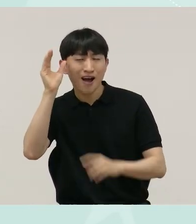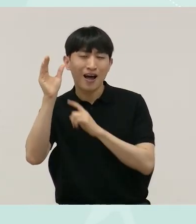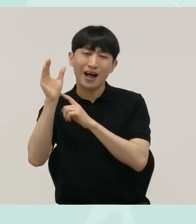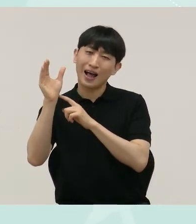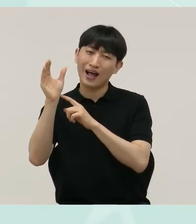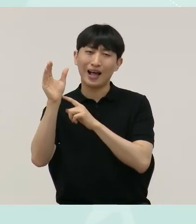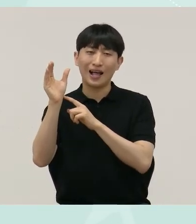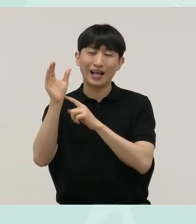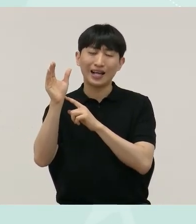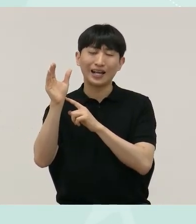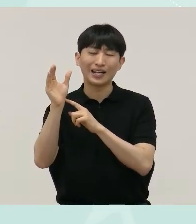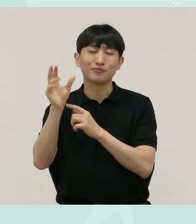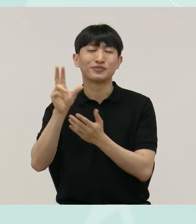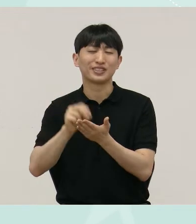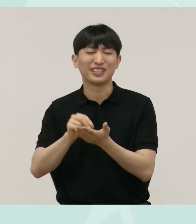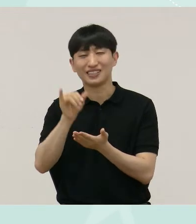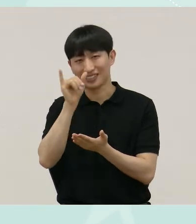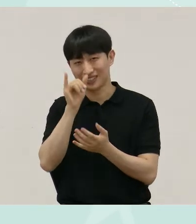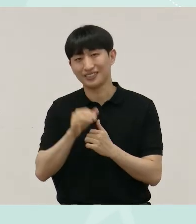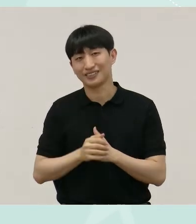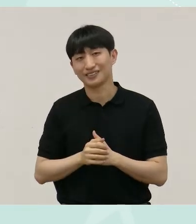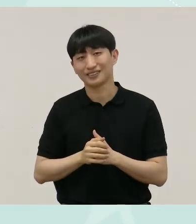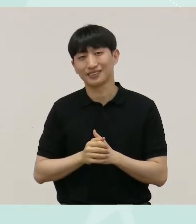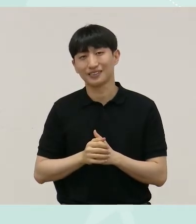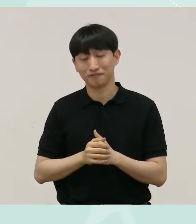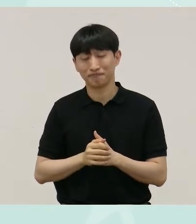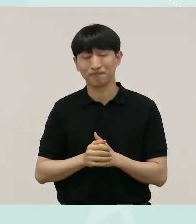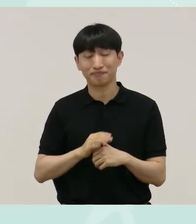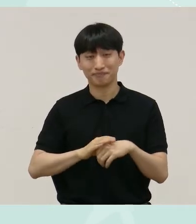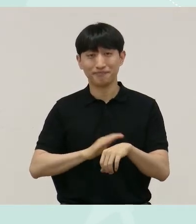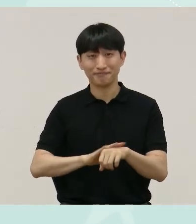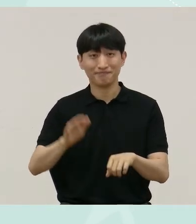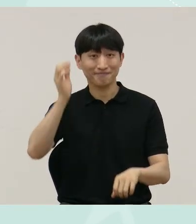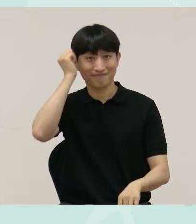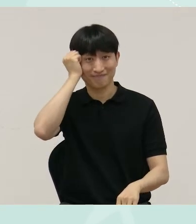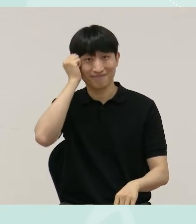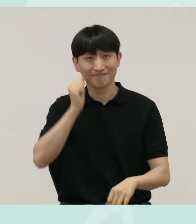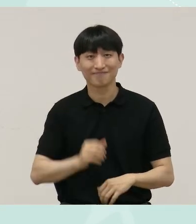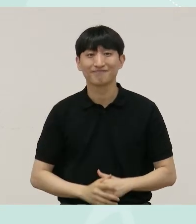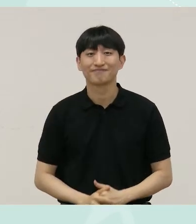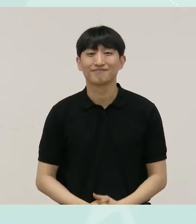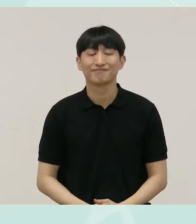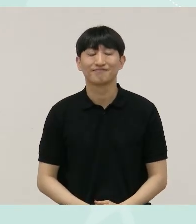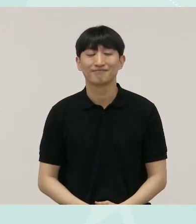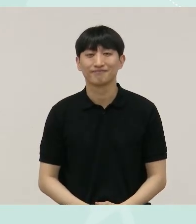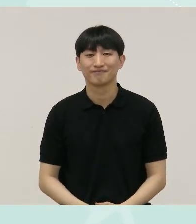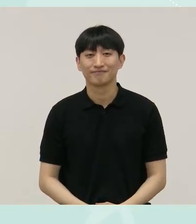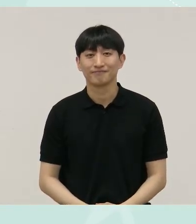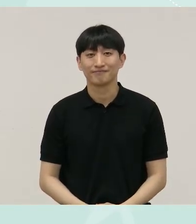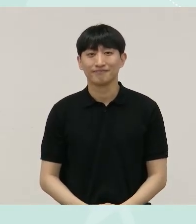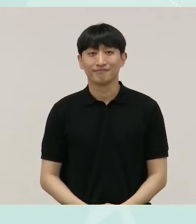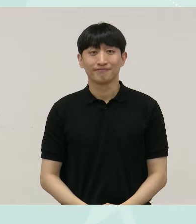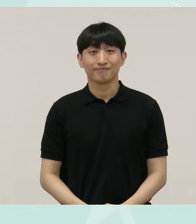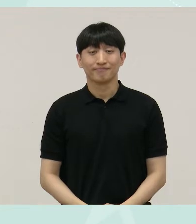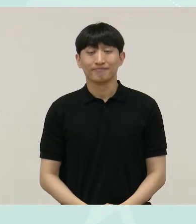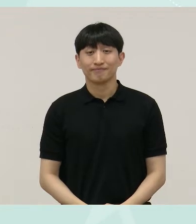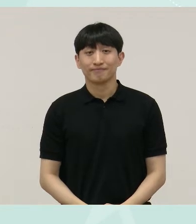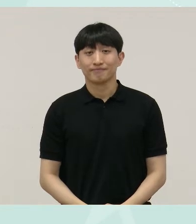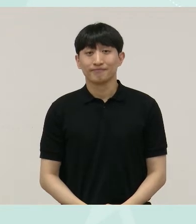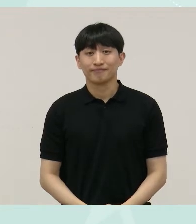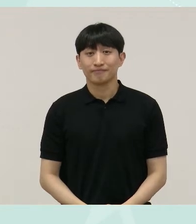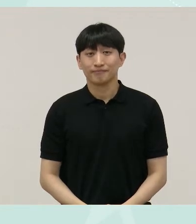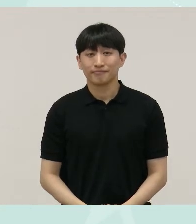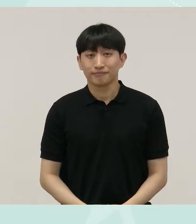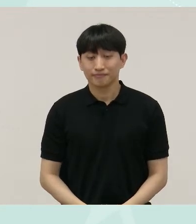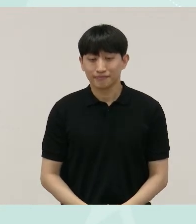못할 경우에는 문제가 많기 때문에 이 부분을 잘 기억을 해두시는 게 좋을 것 같습니다. 네, 말씀드렸다시피 이런